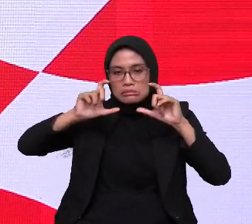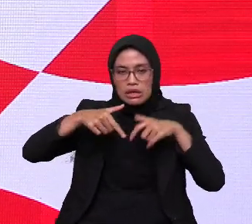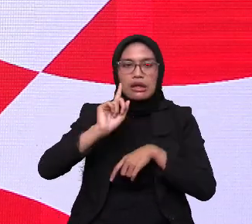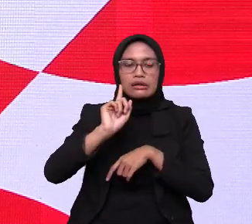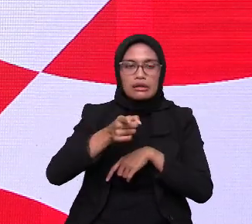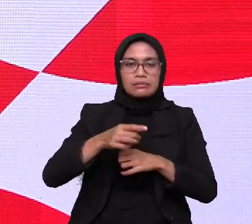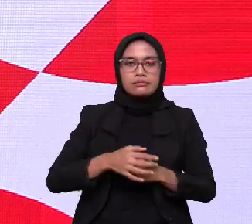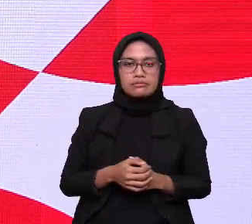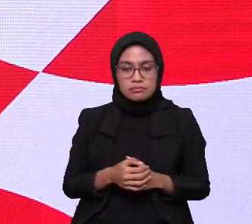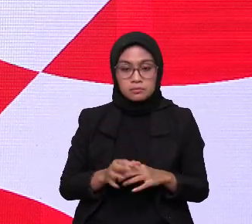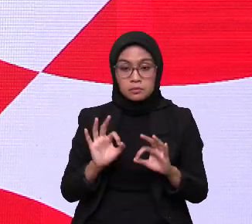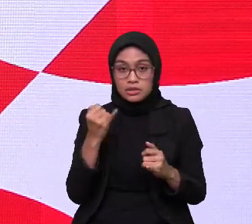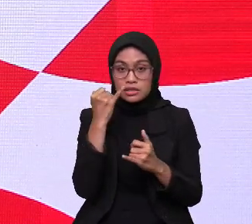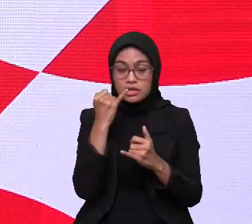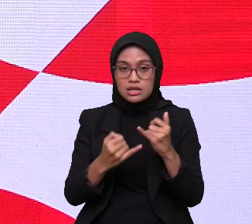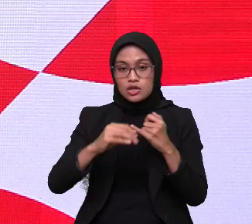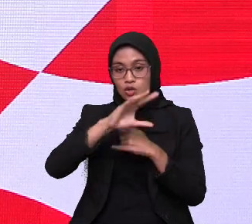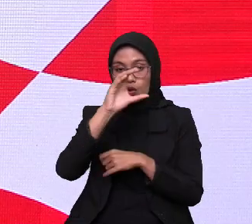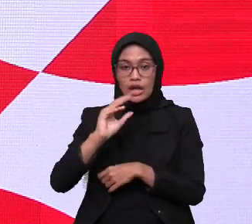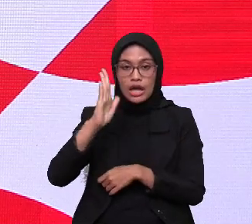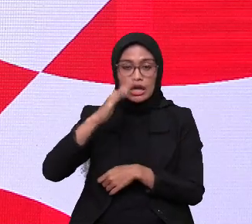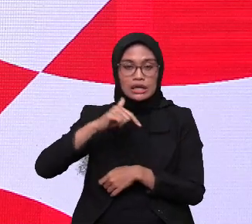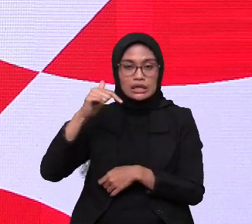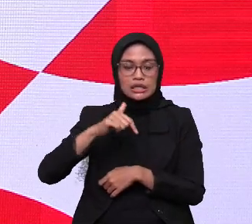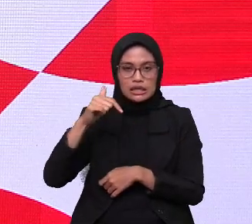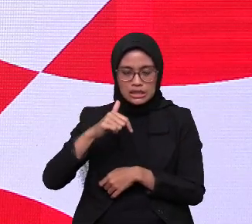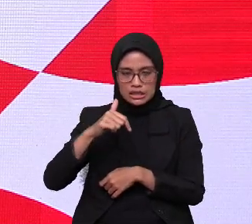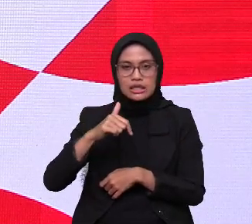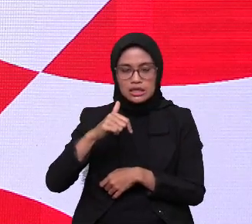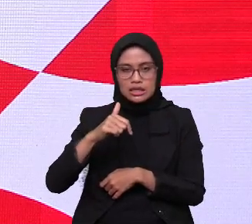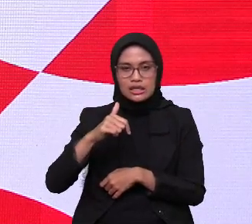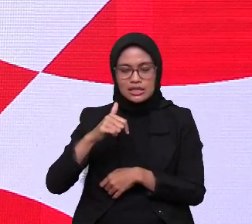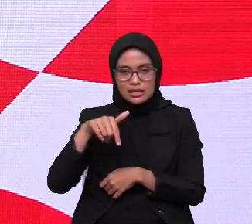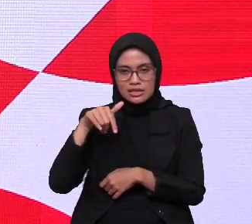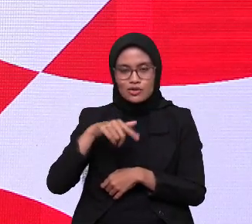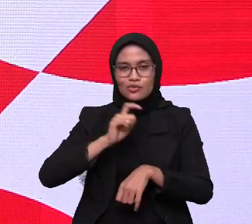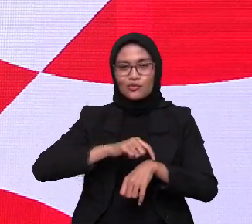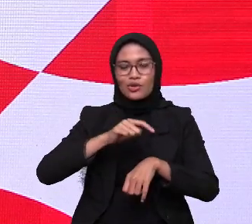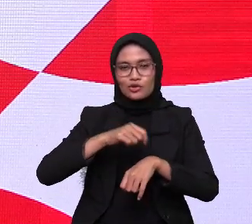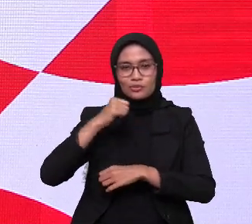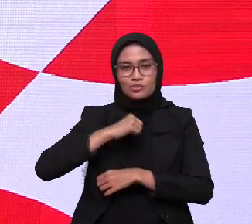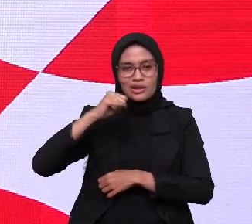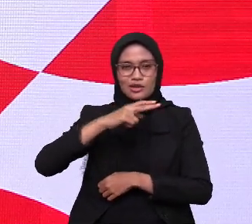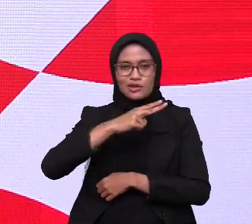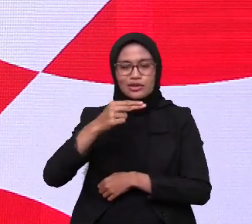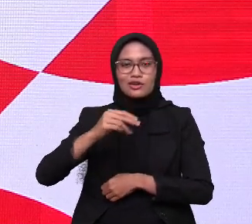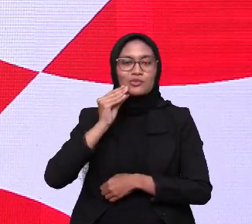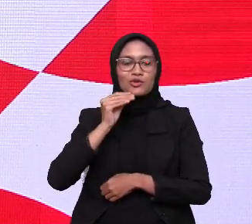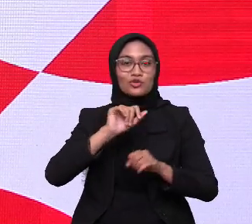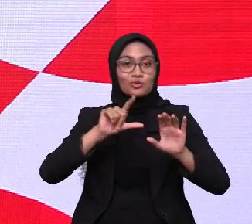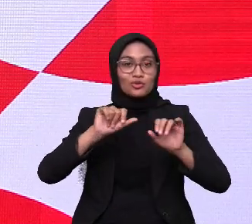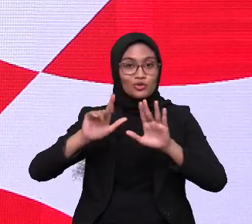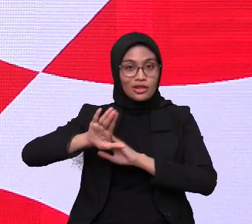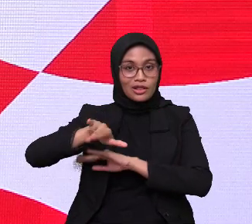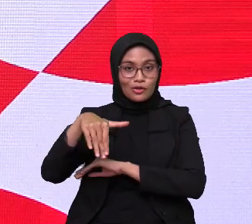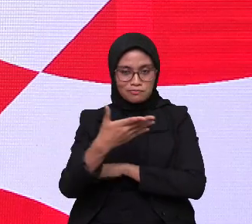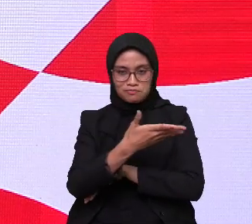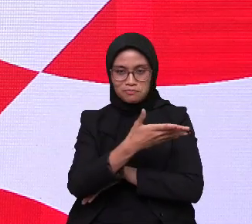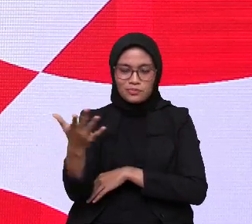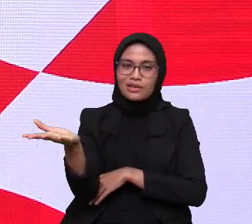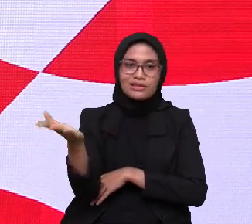konferensi spada sore hari ini dalam rangka kemerdekaan Indonesia ke-77 Saya hendak mengajak masyarakat untuk